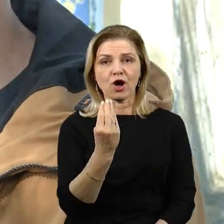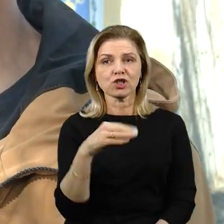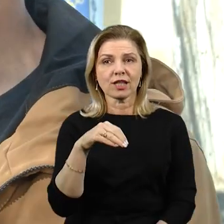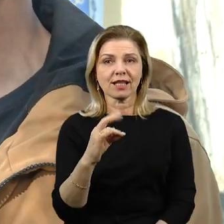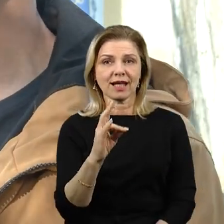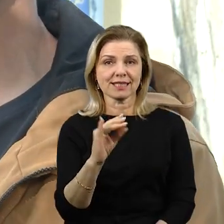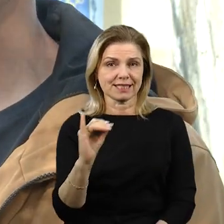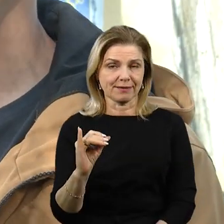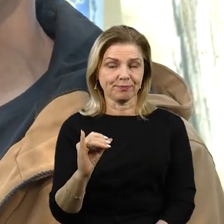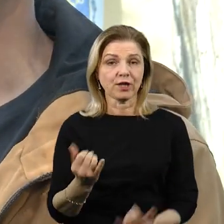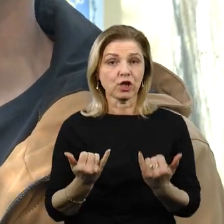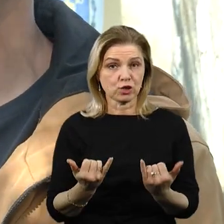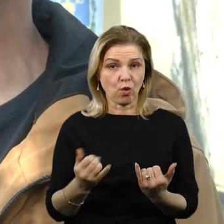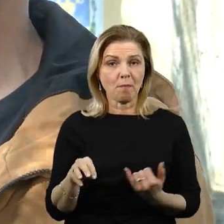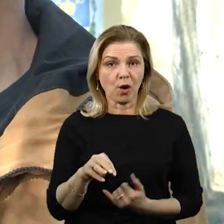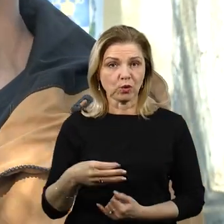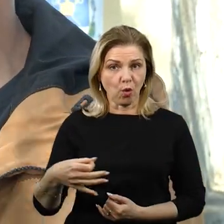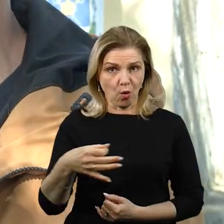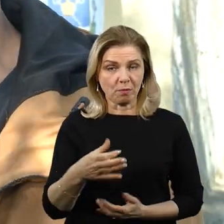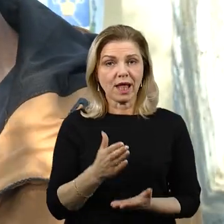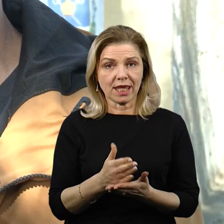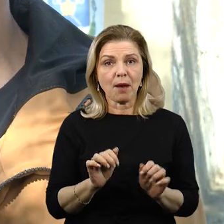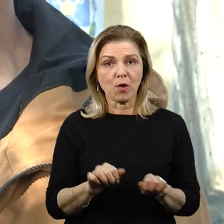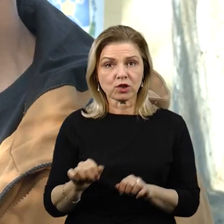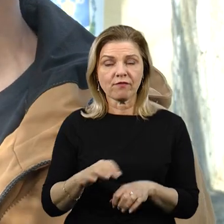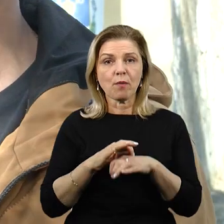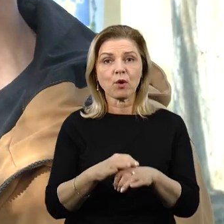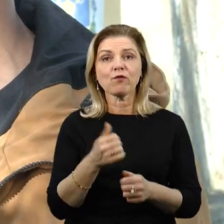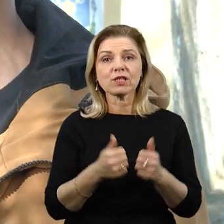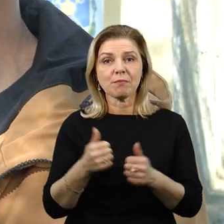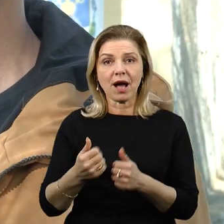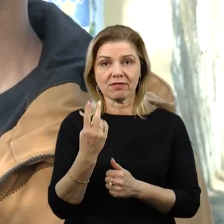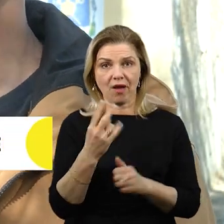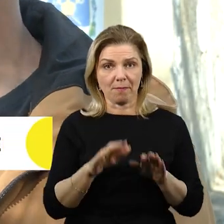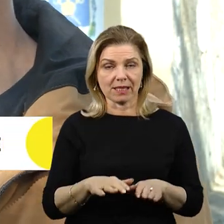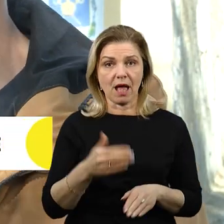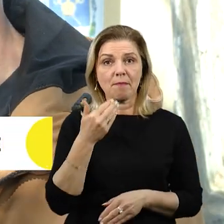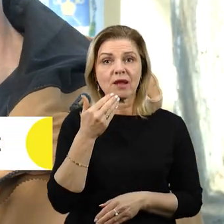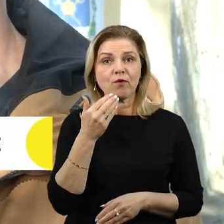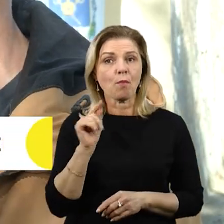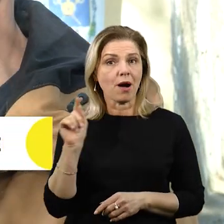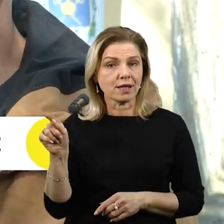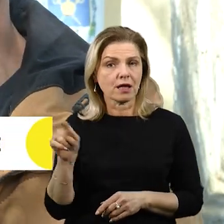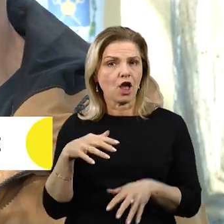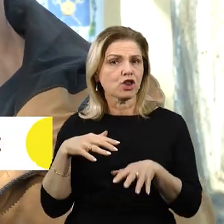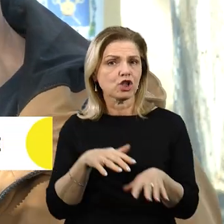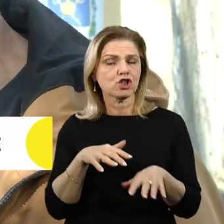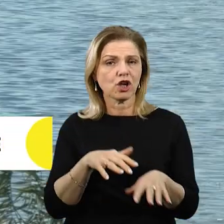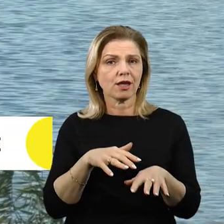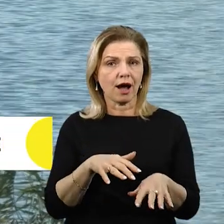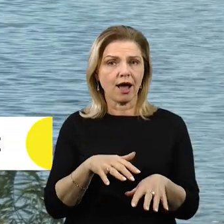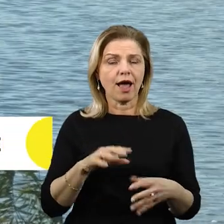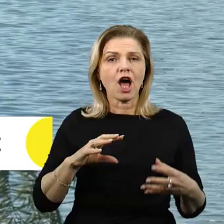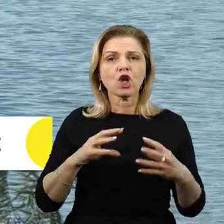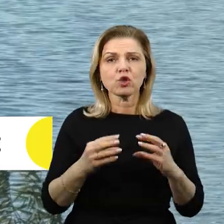в Миколаївській області є можливість проводити змагання в двох місцях це Первомайськ але там течія там